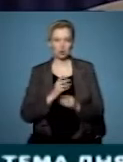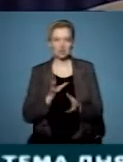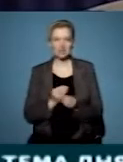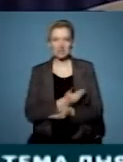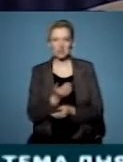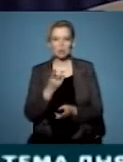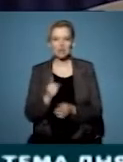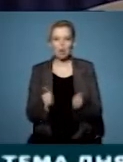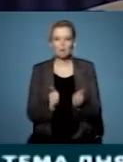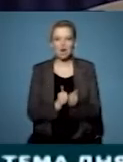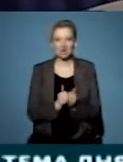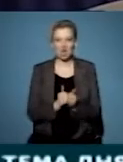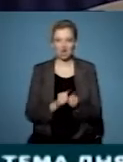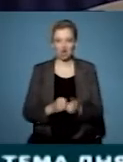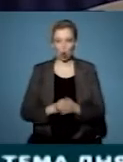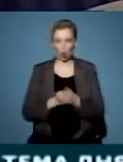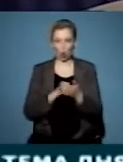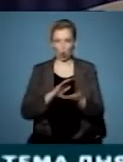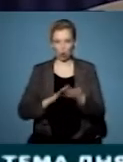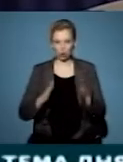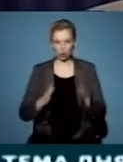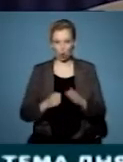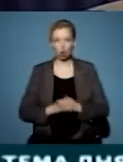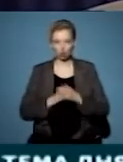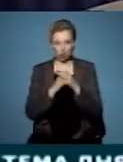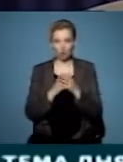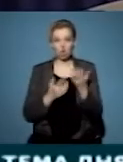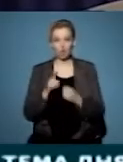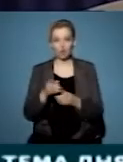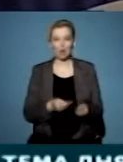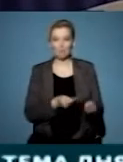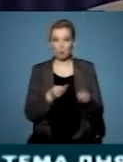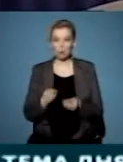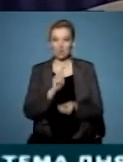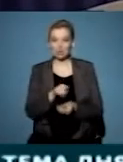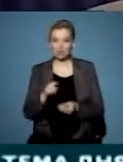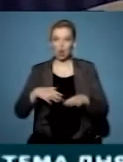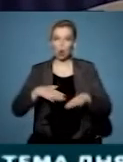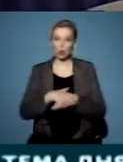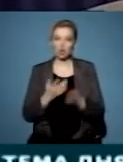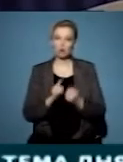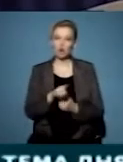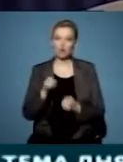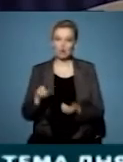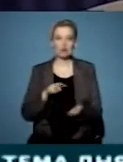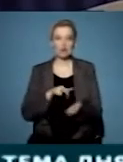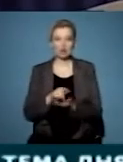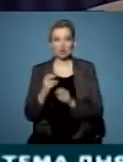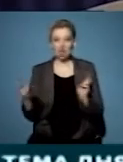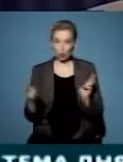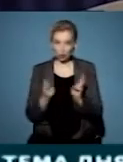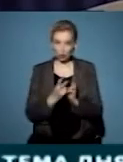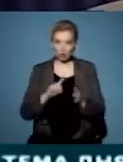на партнерських основах. Тобто, якщо ви подаєте ті розрахунки, якщо ви йдете на